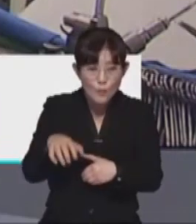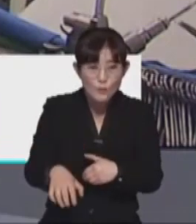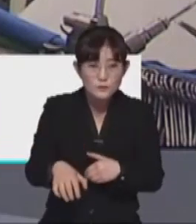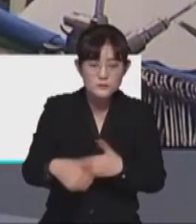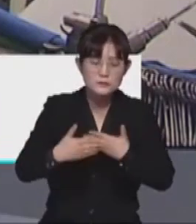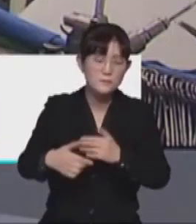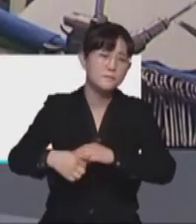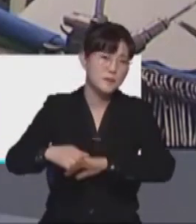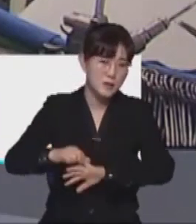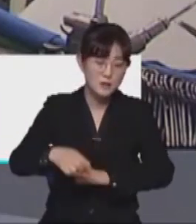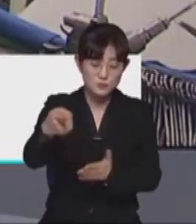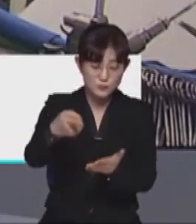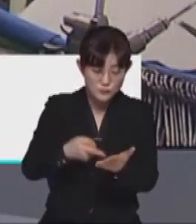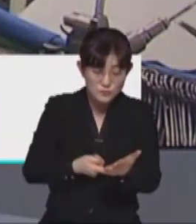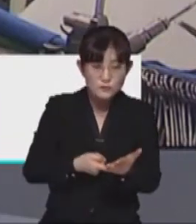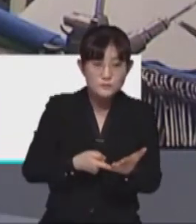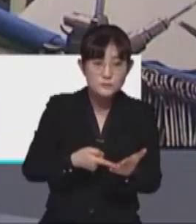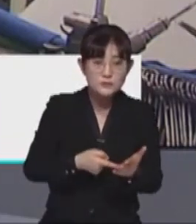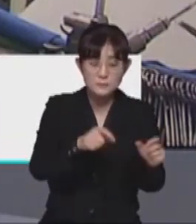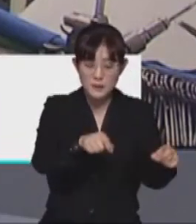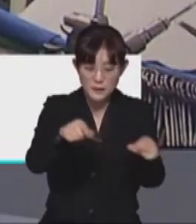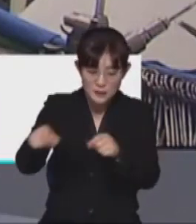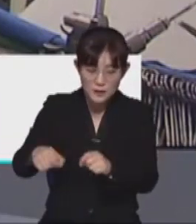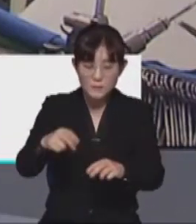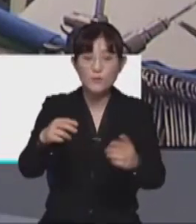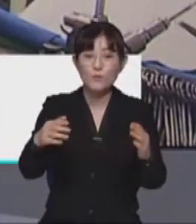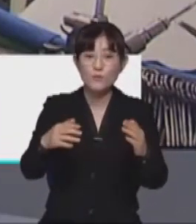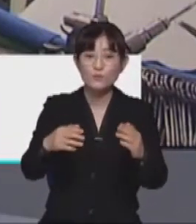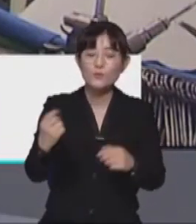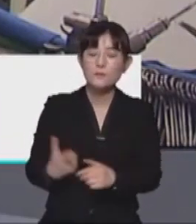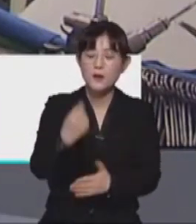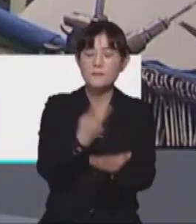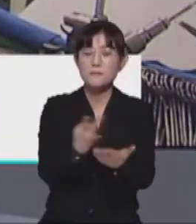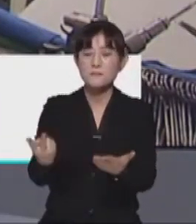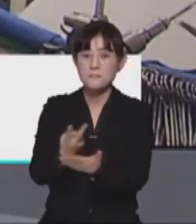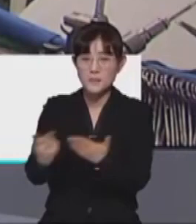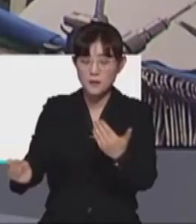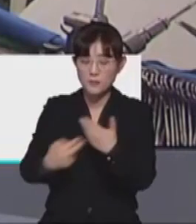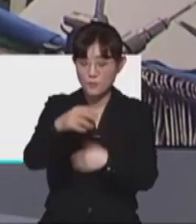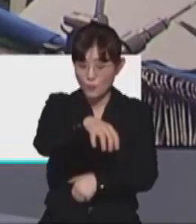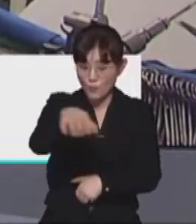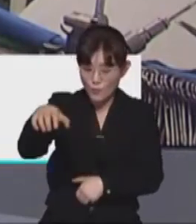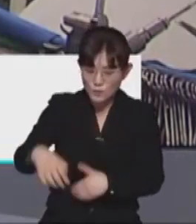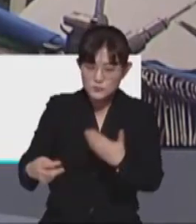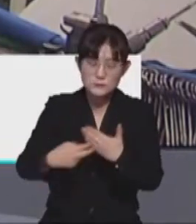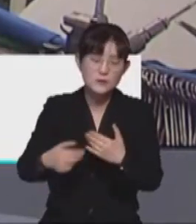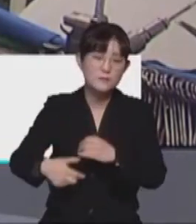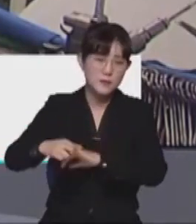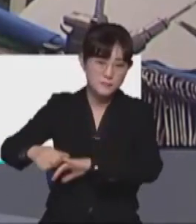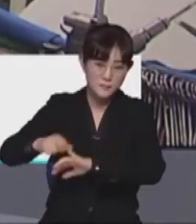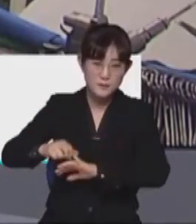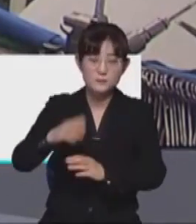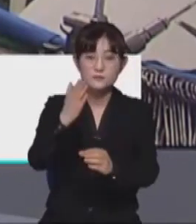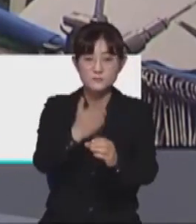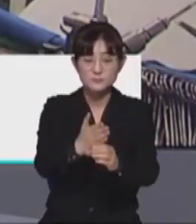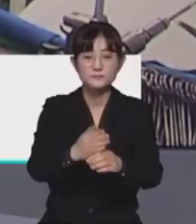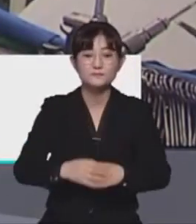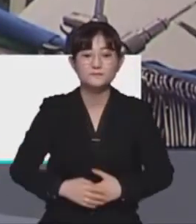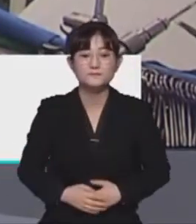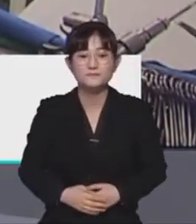이로 인해 수술 연기와 조기 퇴원 사태 등 병원 곳곳에서 의료 파행이 속출하고 있습니다. 신대희 기자가